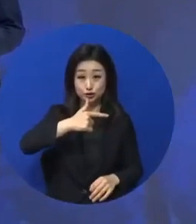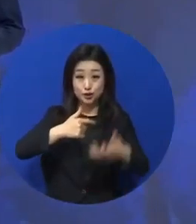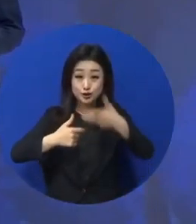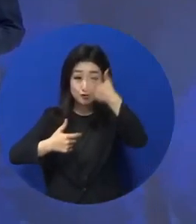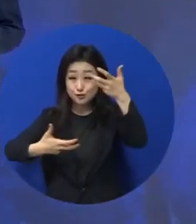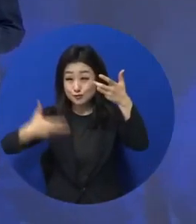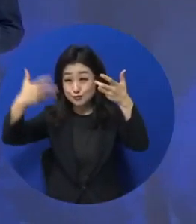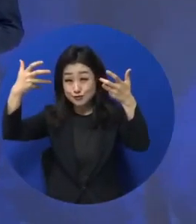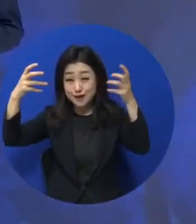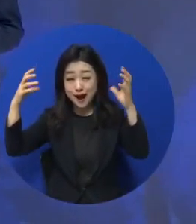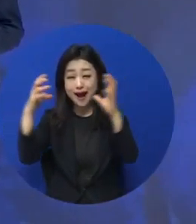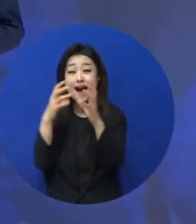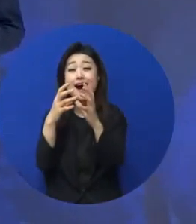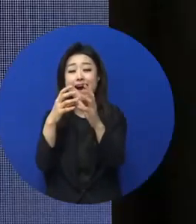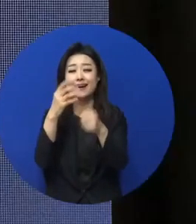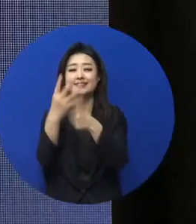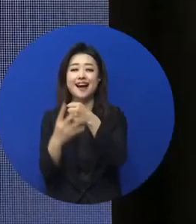지난 4년의 시간이었습니다.